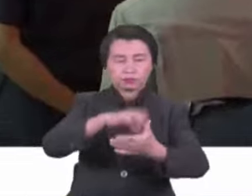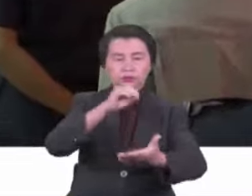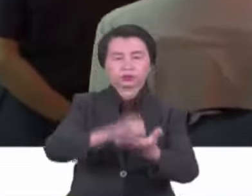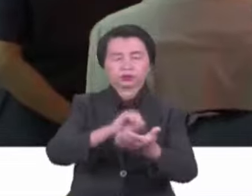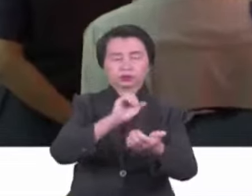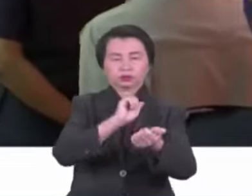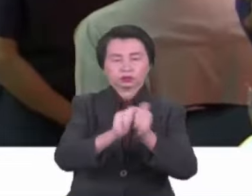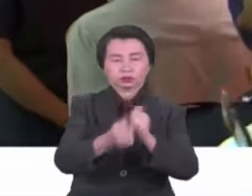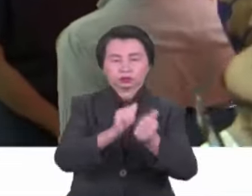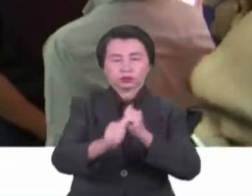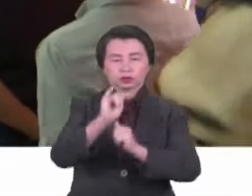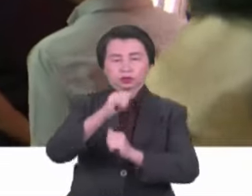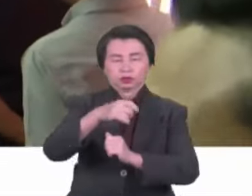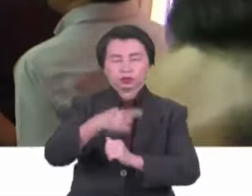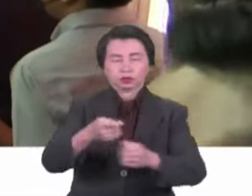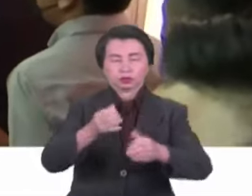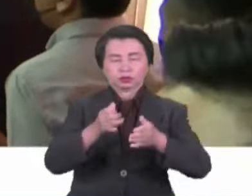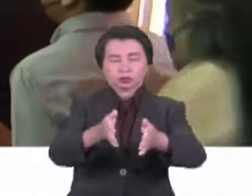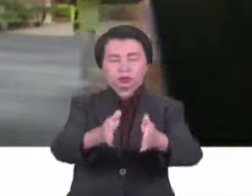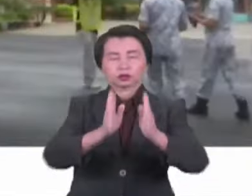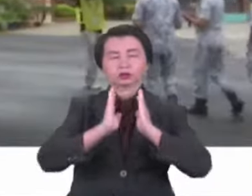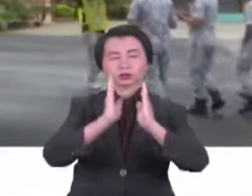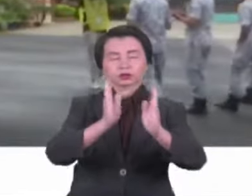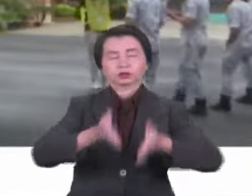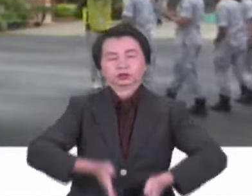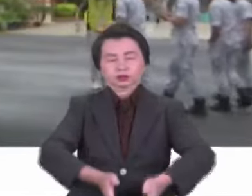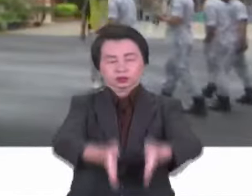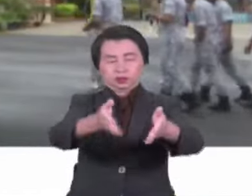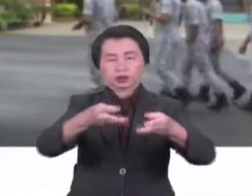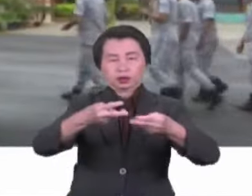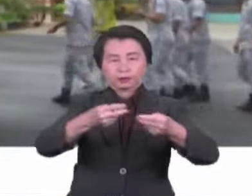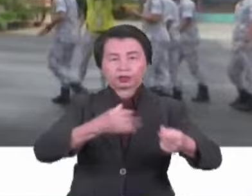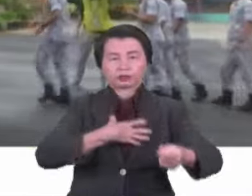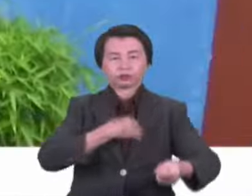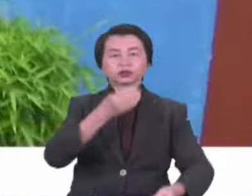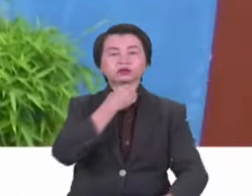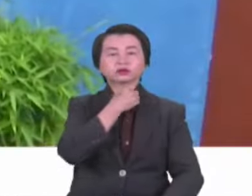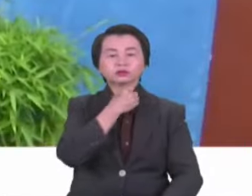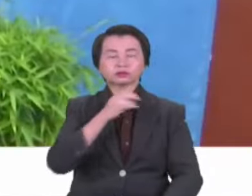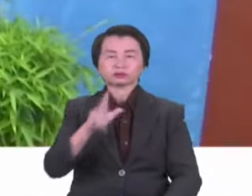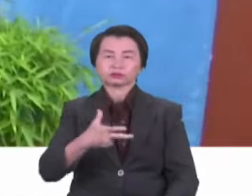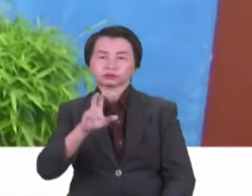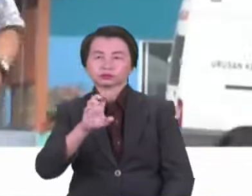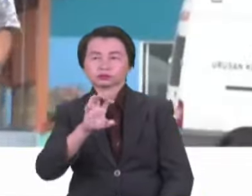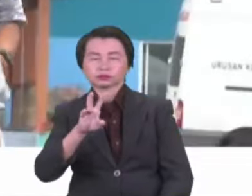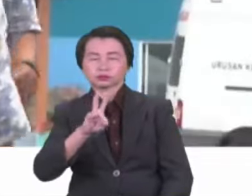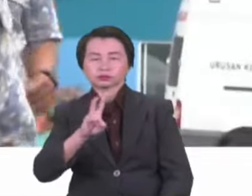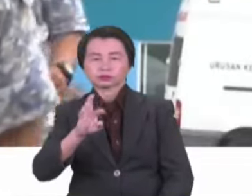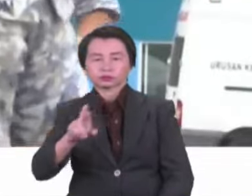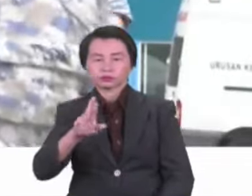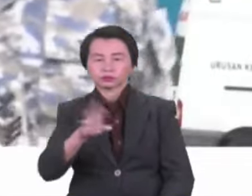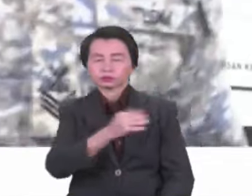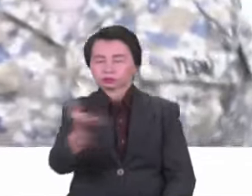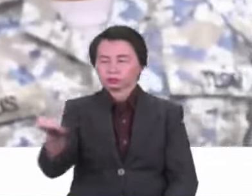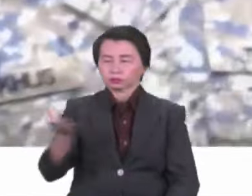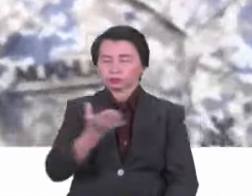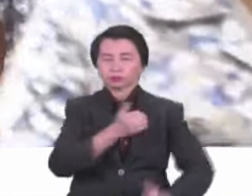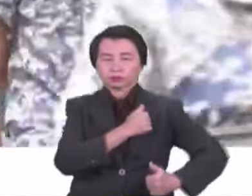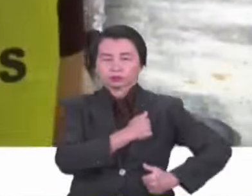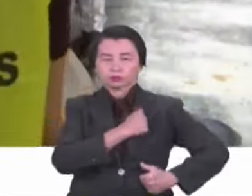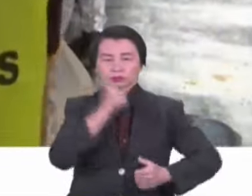Sukan Kontijen Perak, Jalan Pasir Putih, Ipoh. Sementara itu, 8,327 pengundi awal dalam kalangan anggota tentera